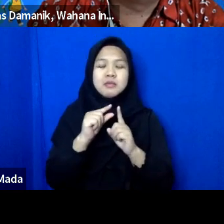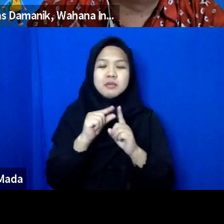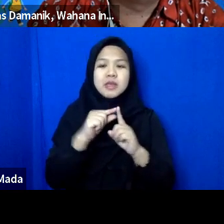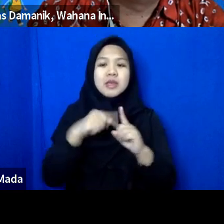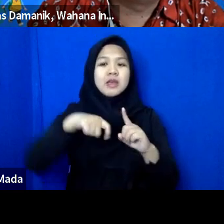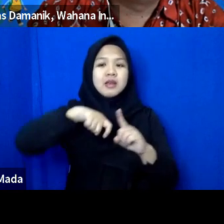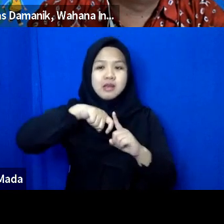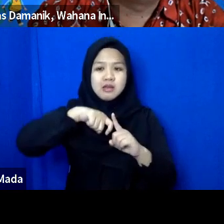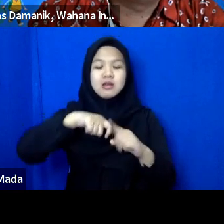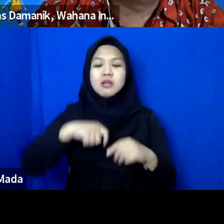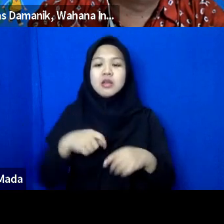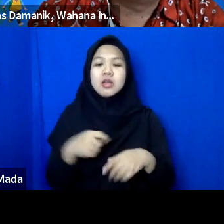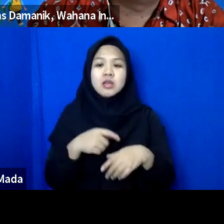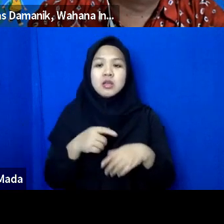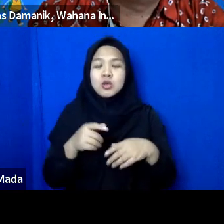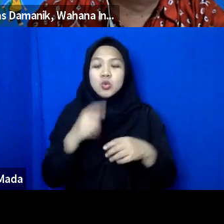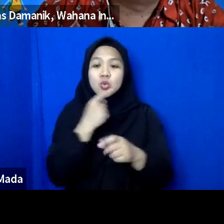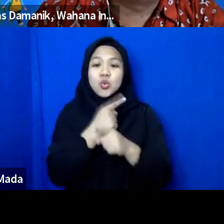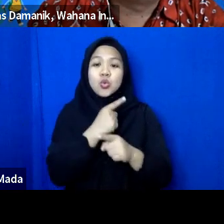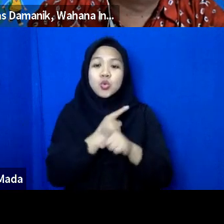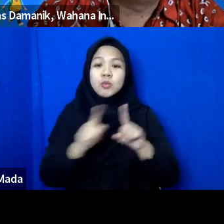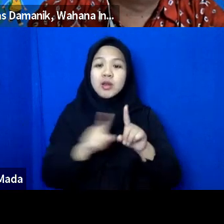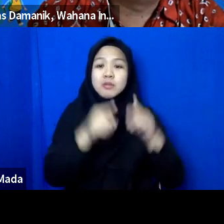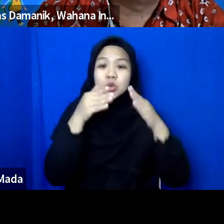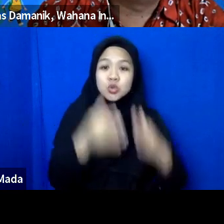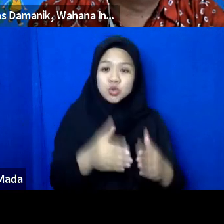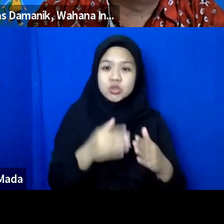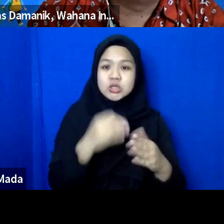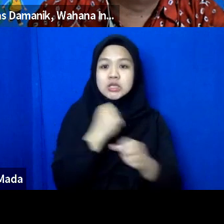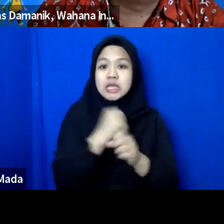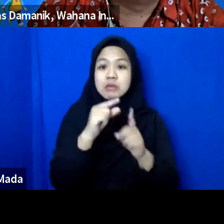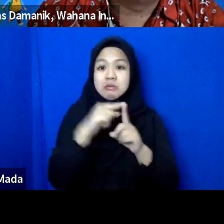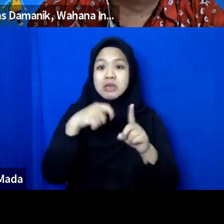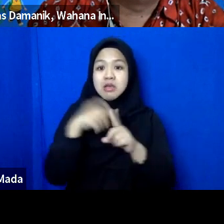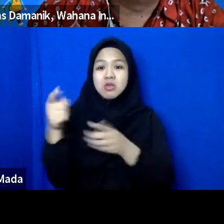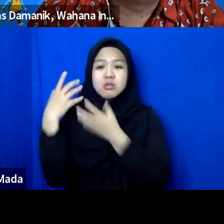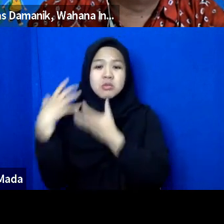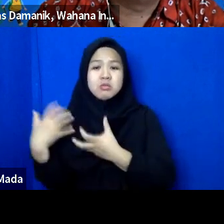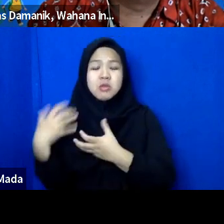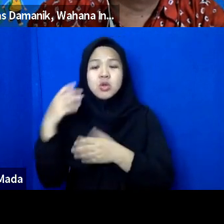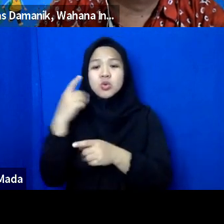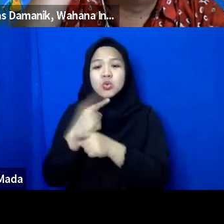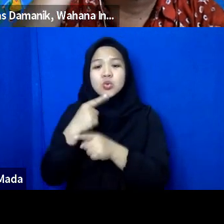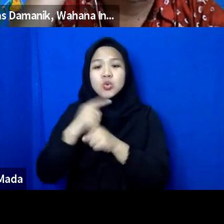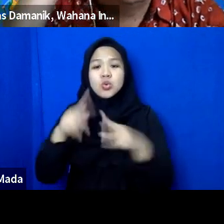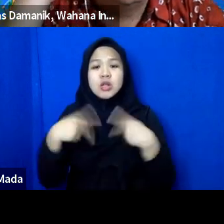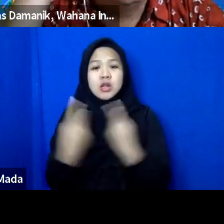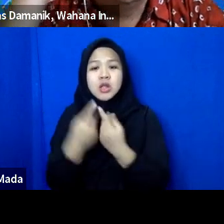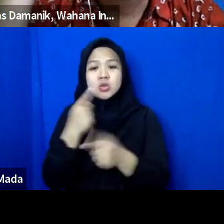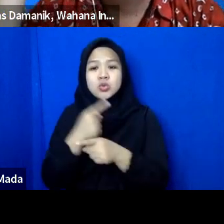sehingga perang dan fungsi GBK lebih dibebankan oleh kepada guru kelas guru mata pelajaran